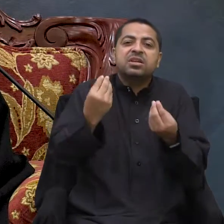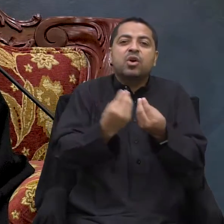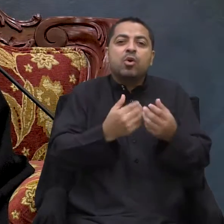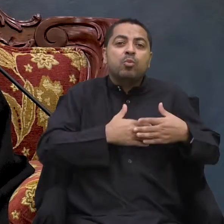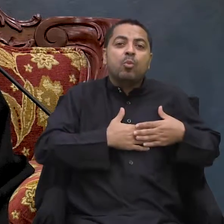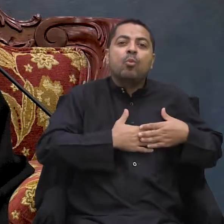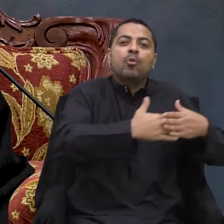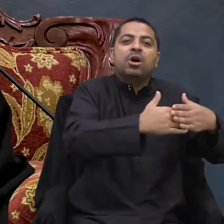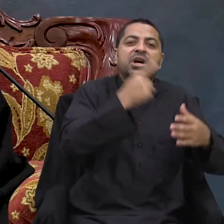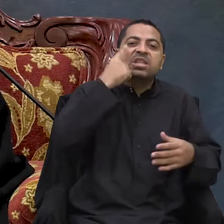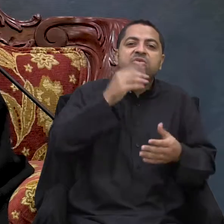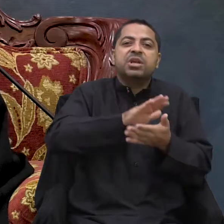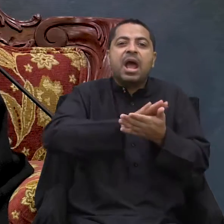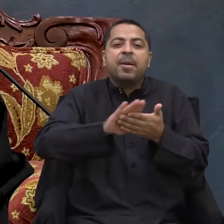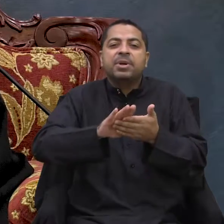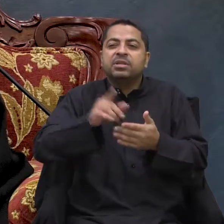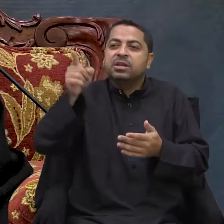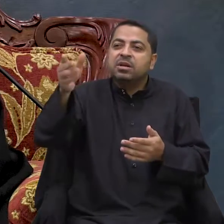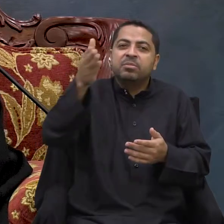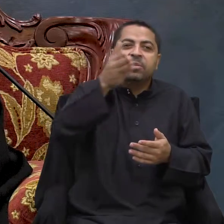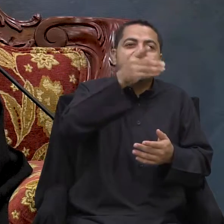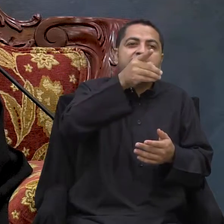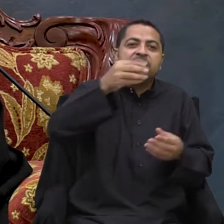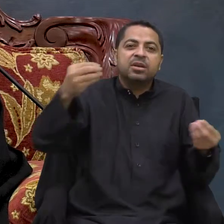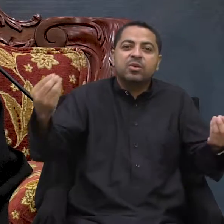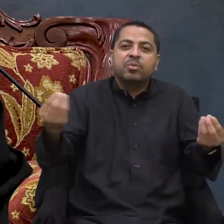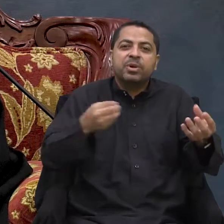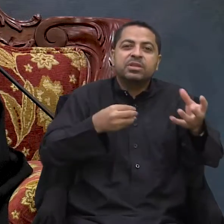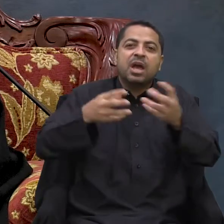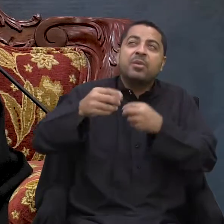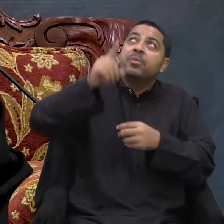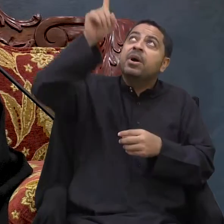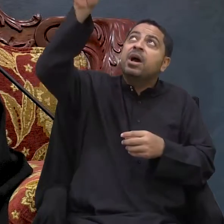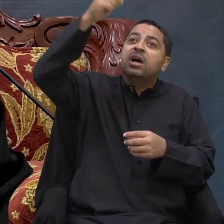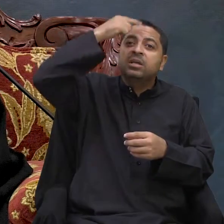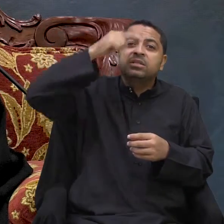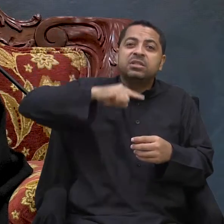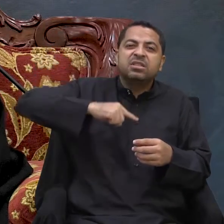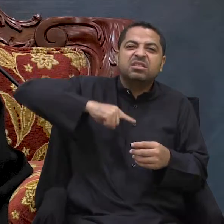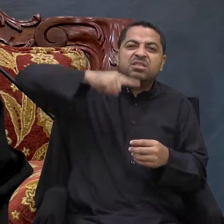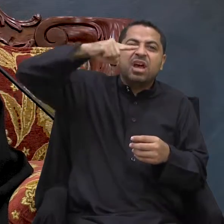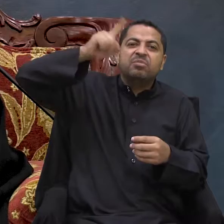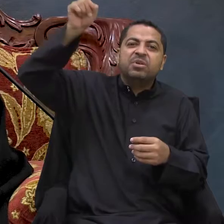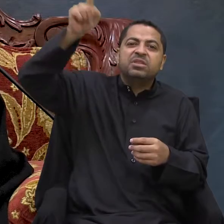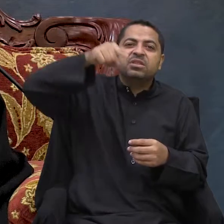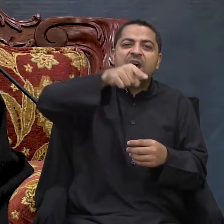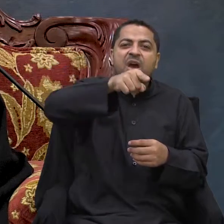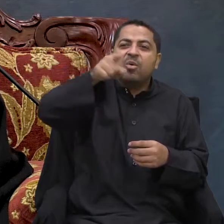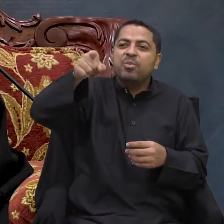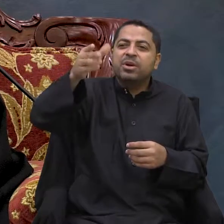قد اجتمعتم إلى أمر أسخطتم فيه ربكم